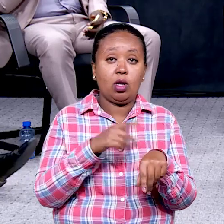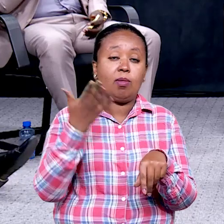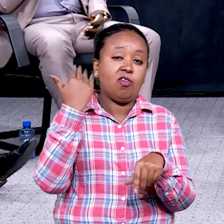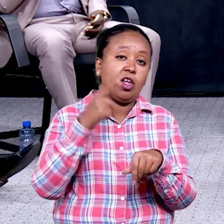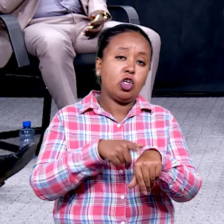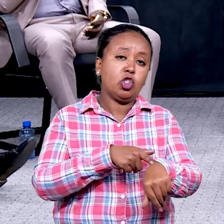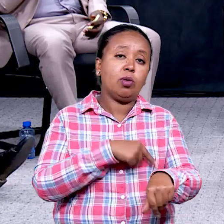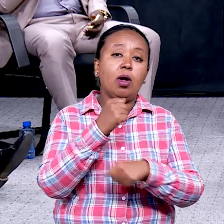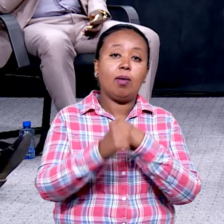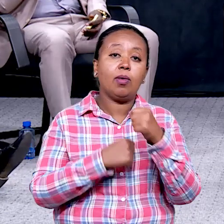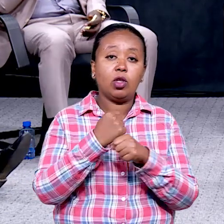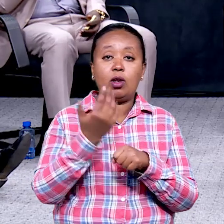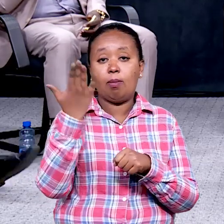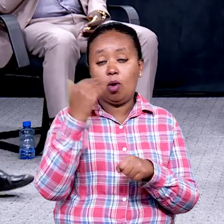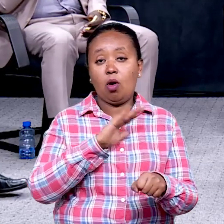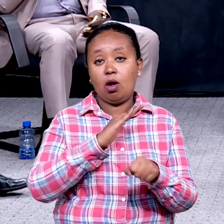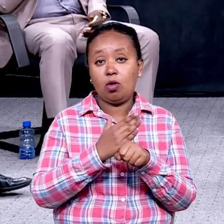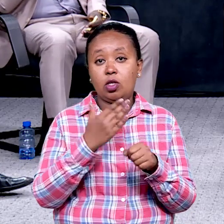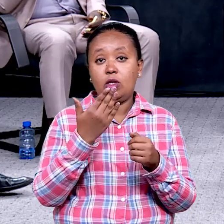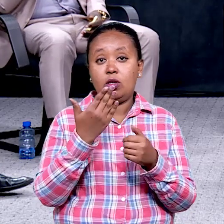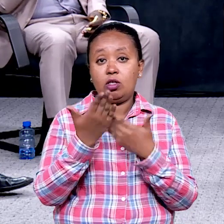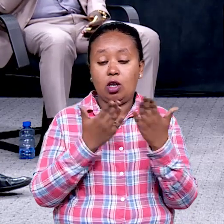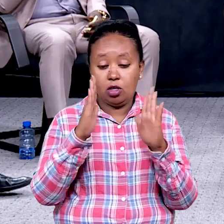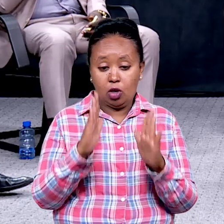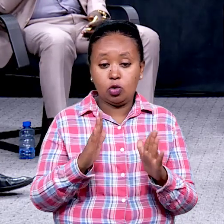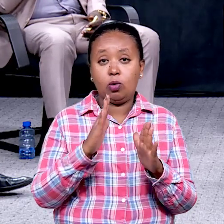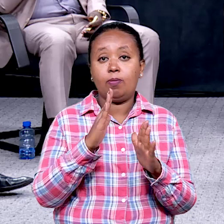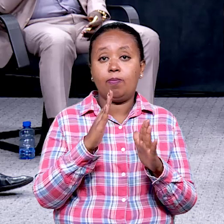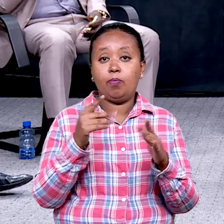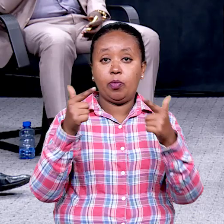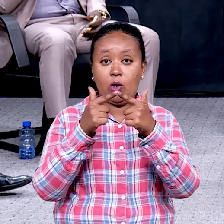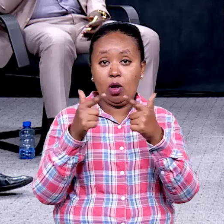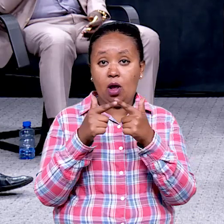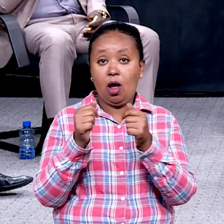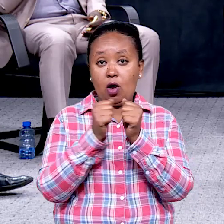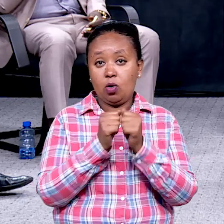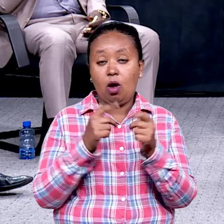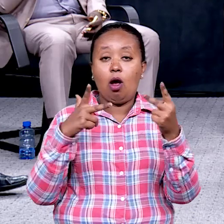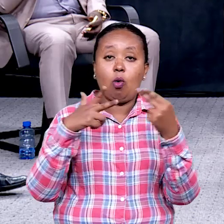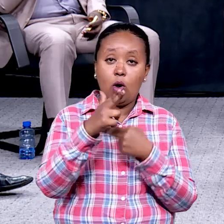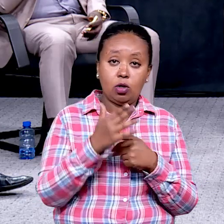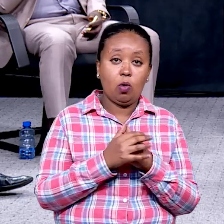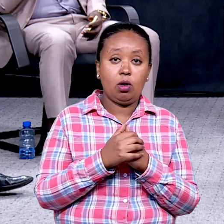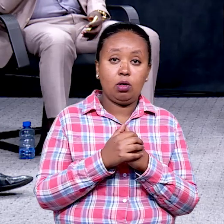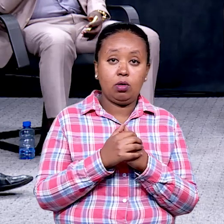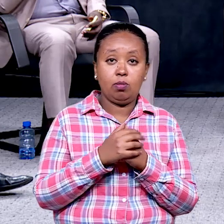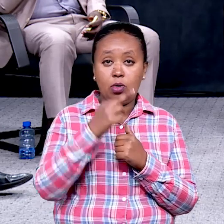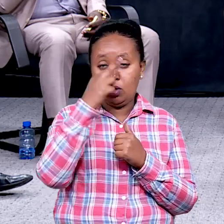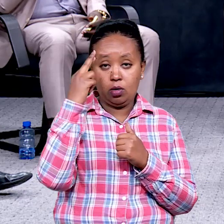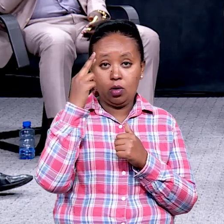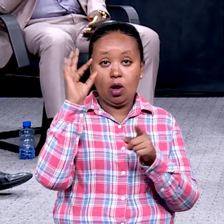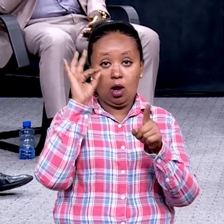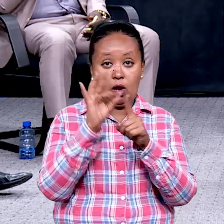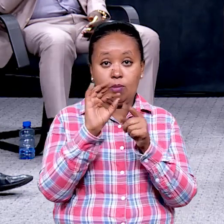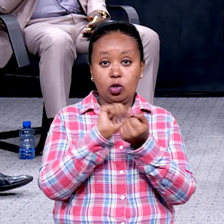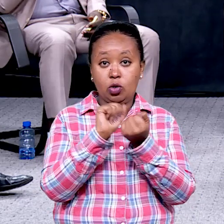ዓመታት የነበሯቸው አቅም ያላቸው ሰራተኞች ጥለዋቸው ሂደዋል። ሁነኛ ፓርትነሮቻቸው፣ አጋሮቻቸው አቋርጠዋል። ምክንያቱም